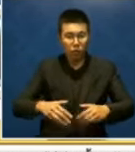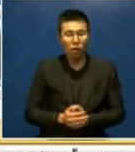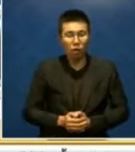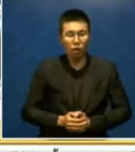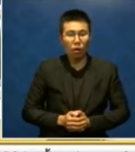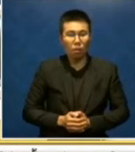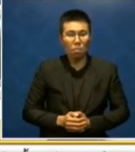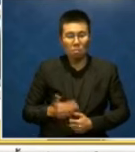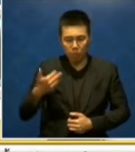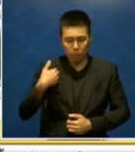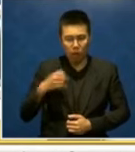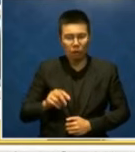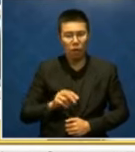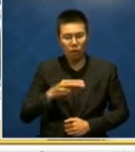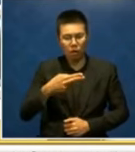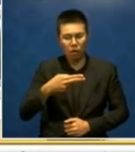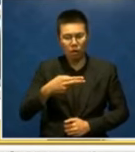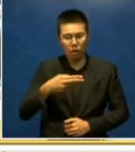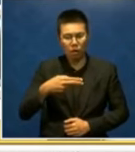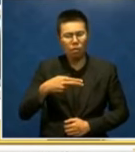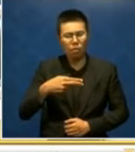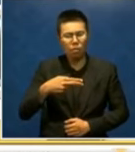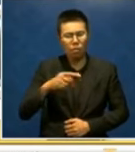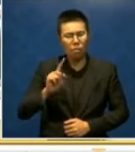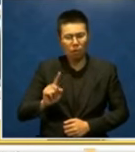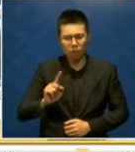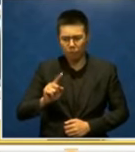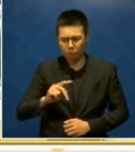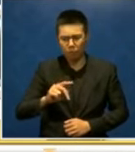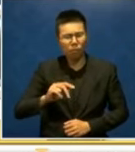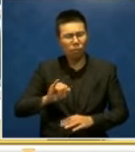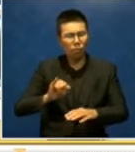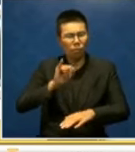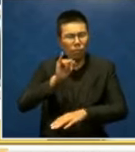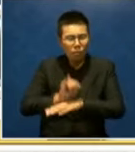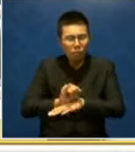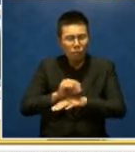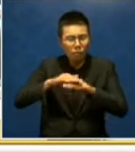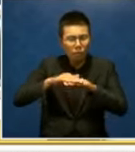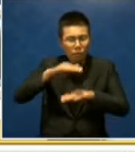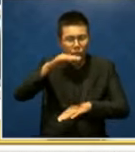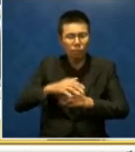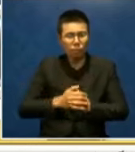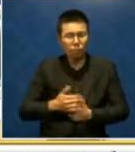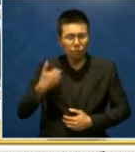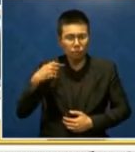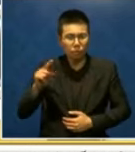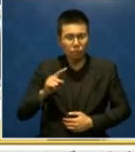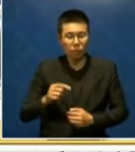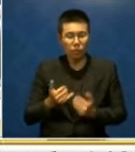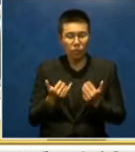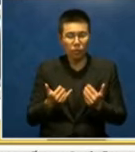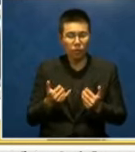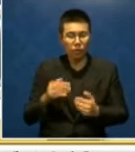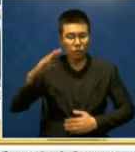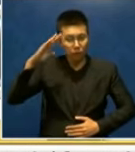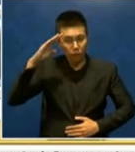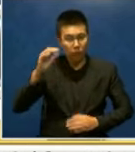ไร่ผมก็ไม่แน่ใจนะครับว่าทุกวันนี้การทหารสำคัญขนาด